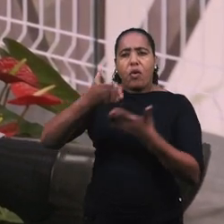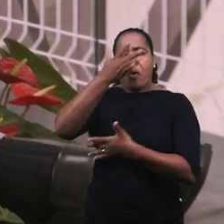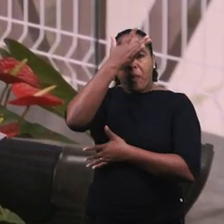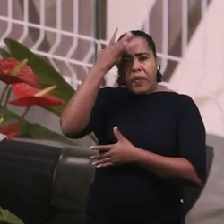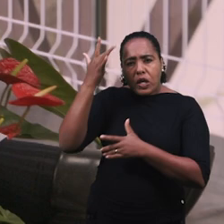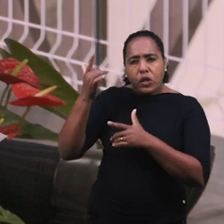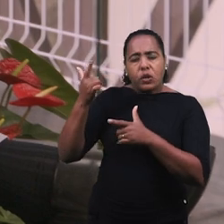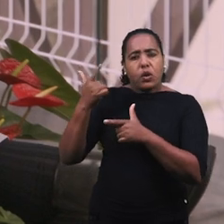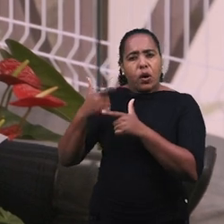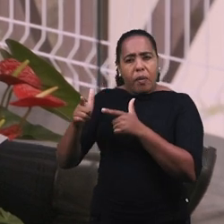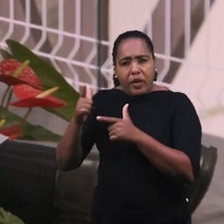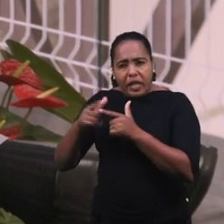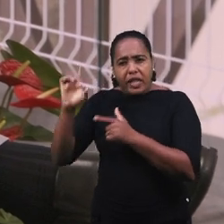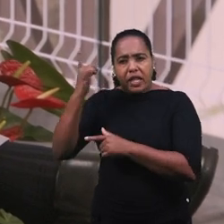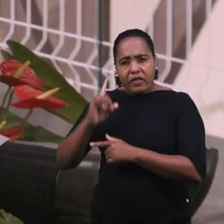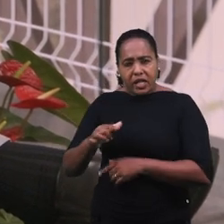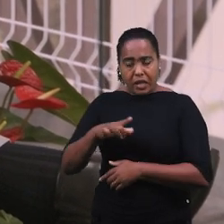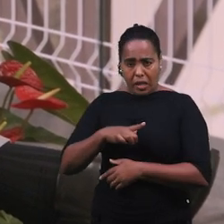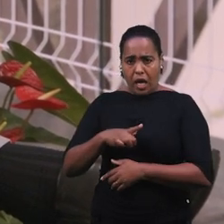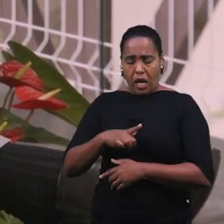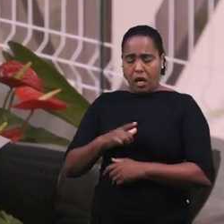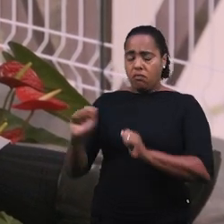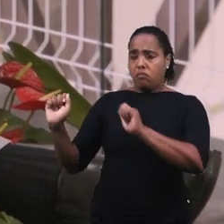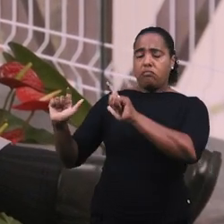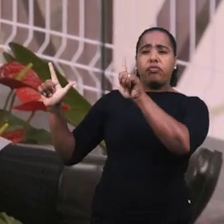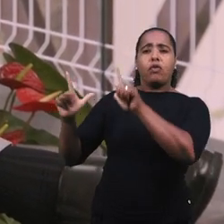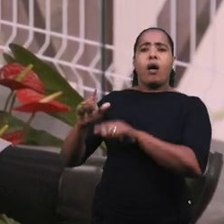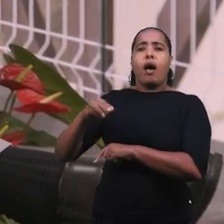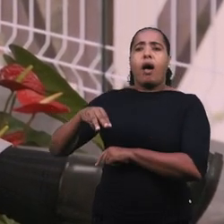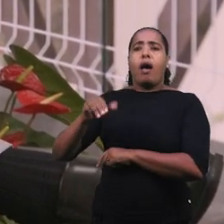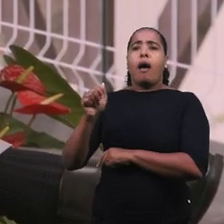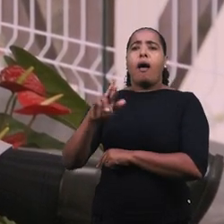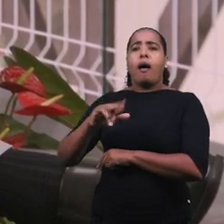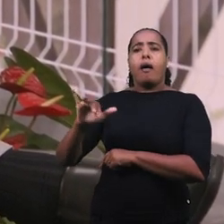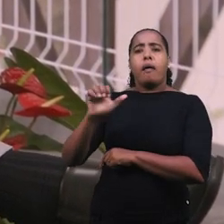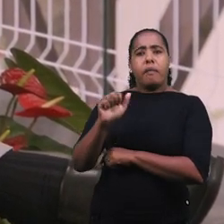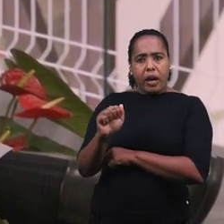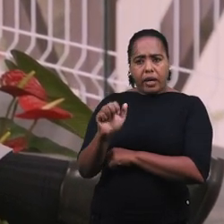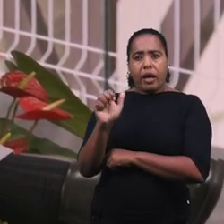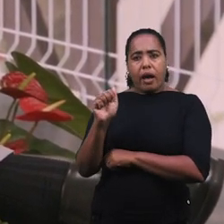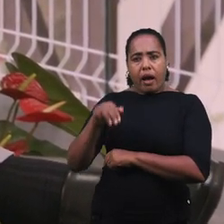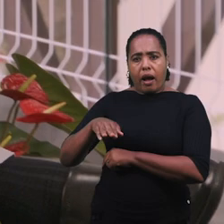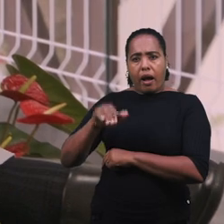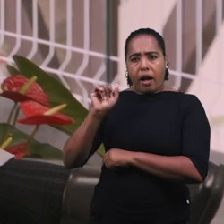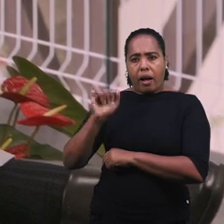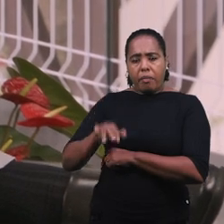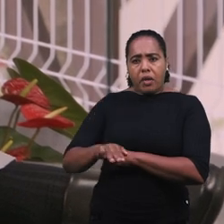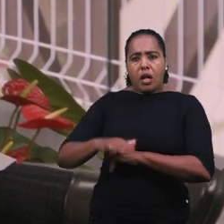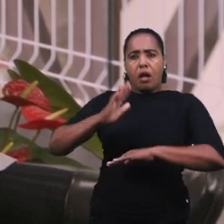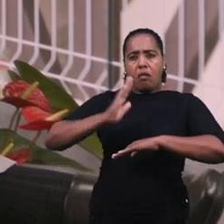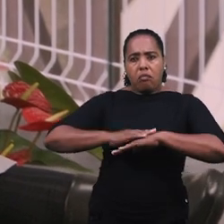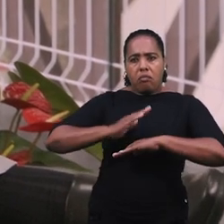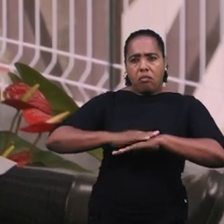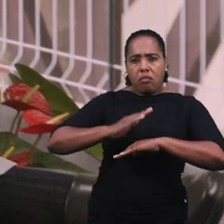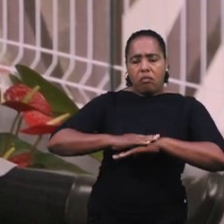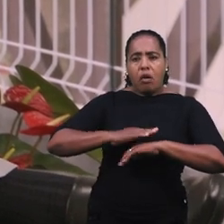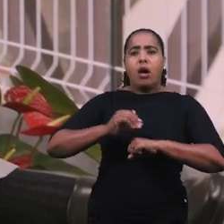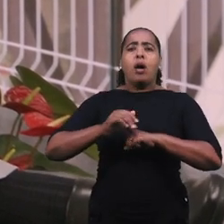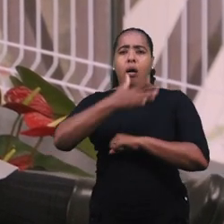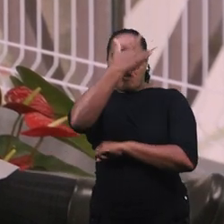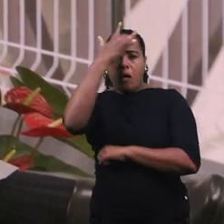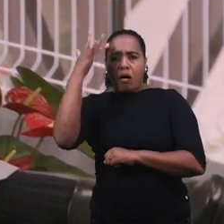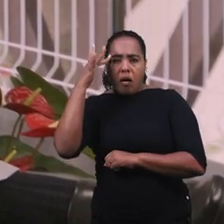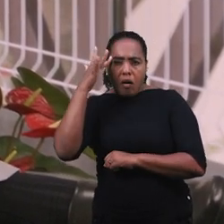ce problème. Le tableau accessibilité, la docteure Mahina Amin va parler des formes